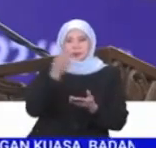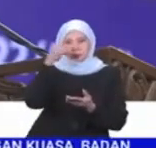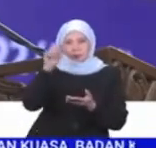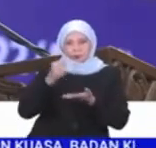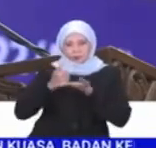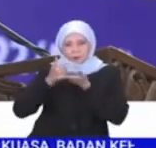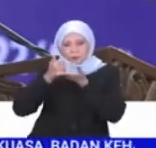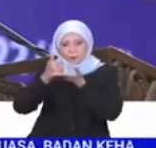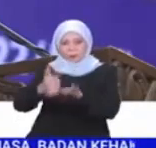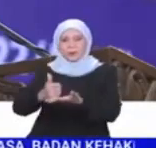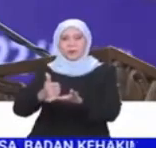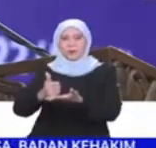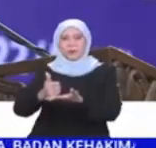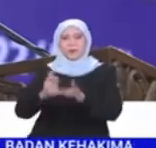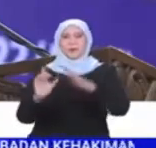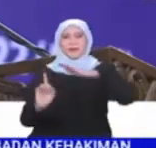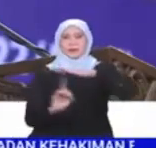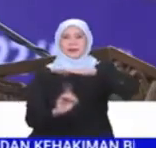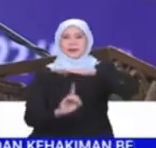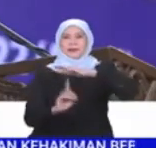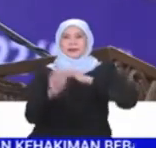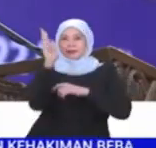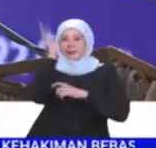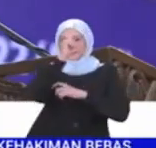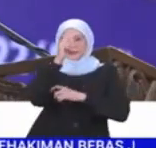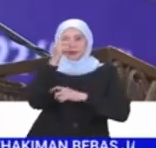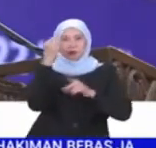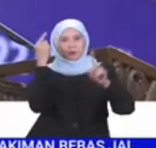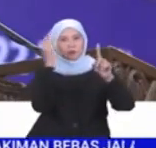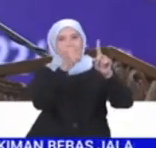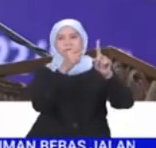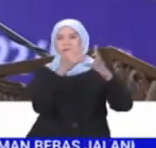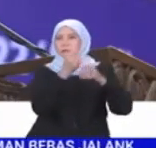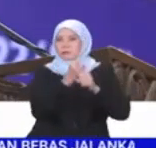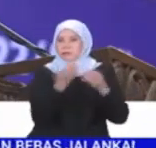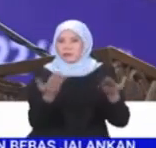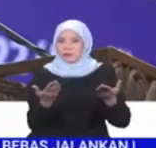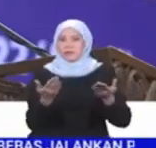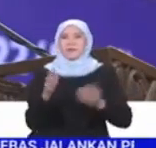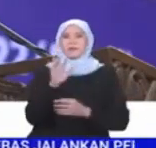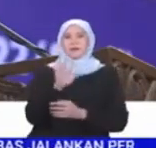membantu dasar kerajaan untuk mencapai sekurang-kurangnya